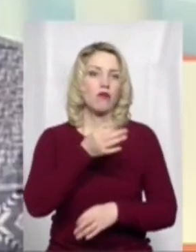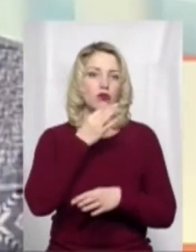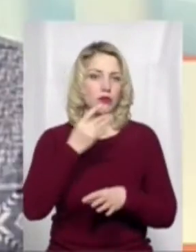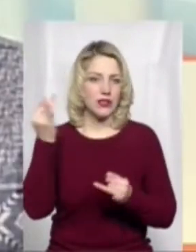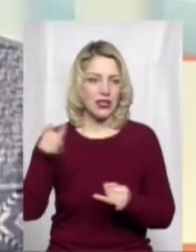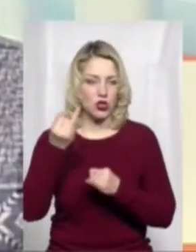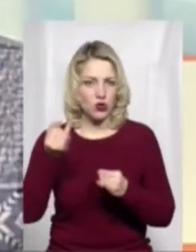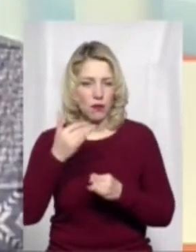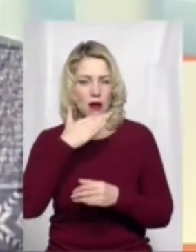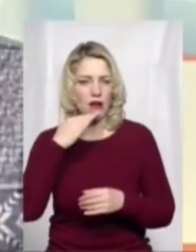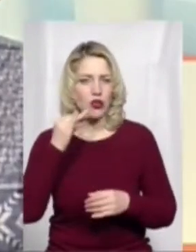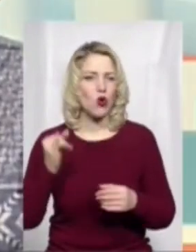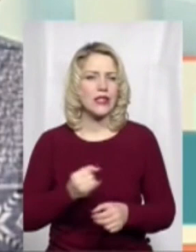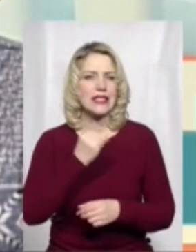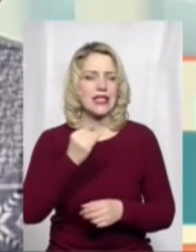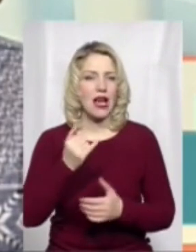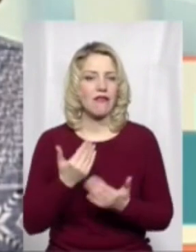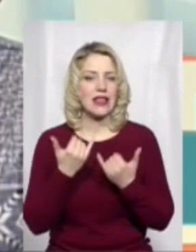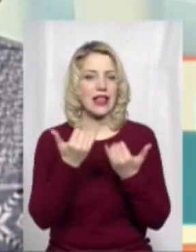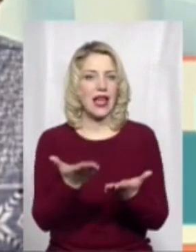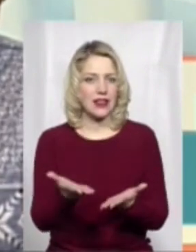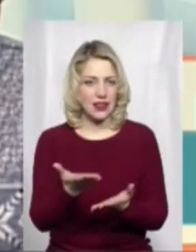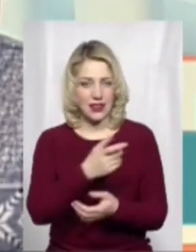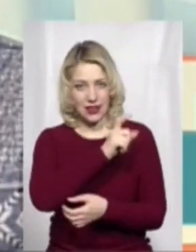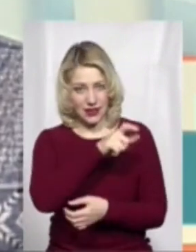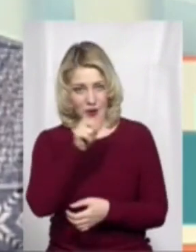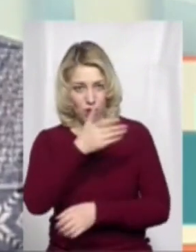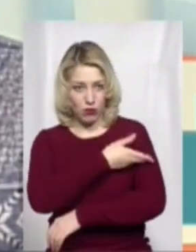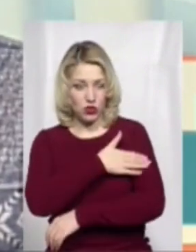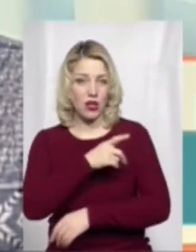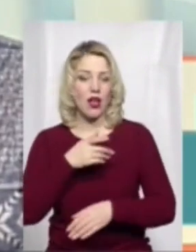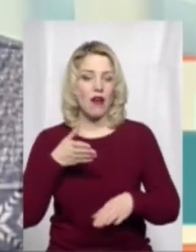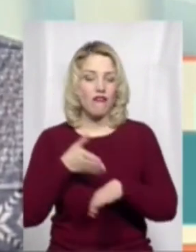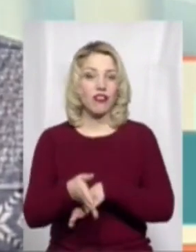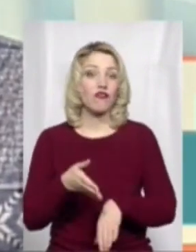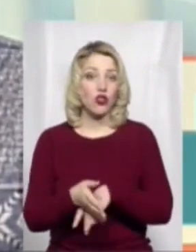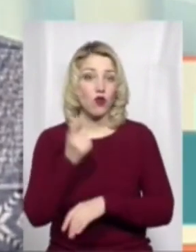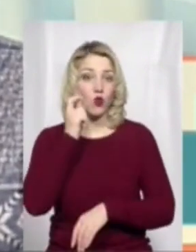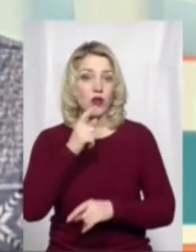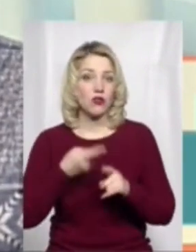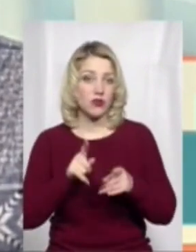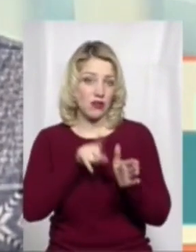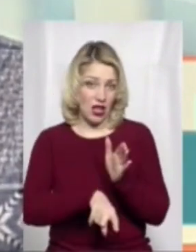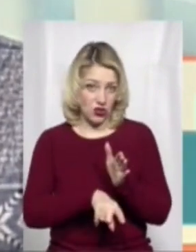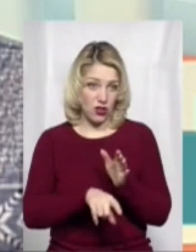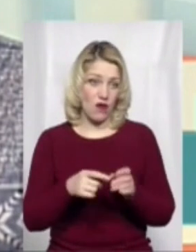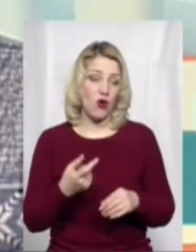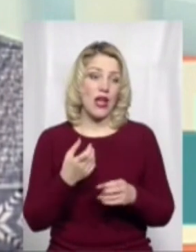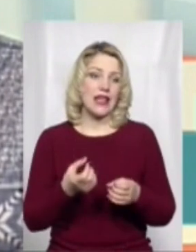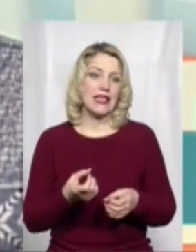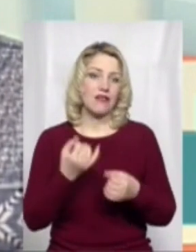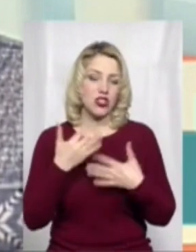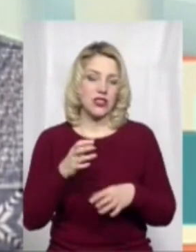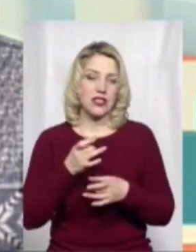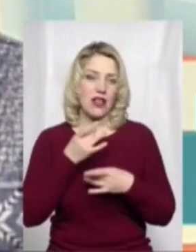історично тут багато цих цікавинок. Для них відвідувати наші краї досить дешево. І дуже з'явилася хороша